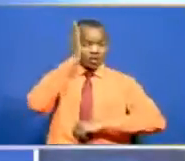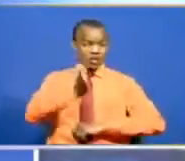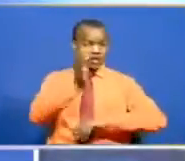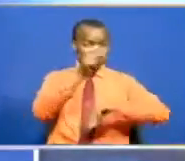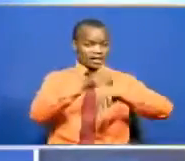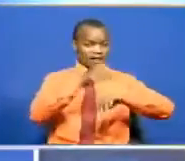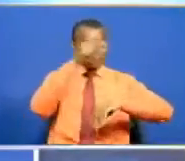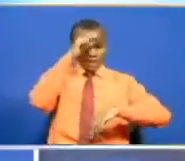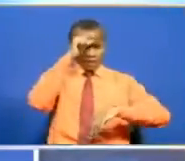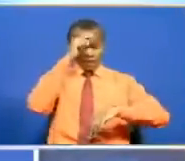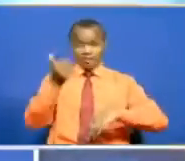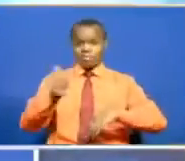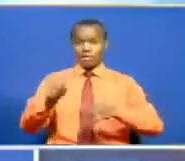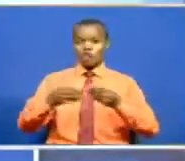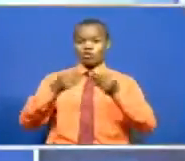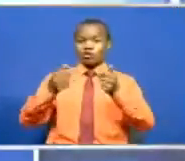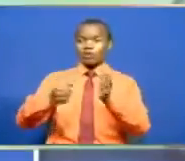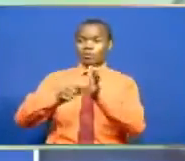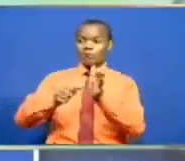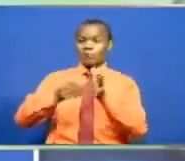kukosa kushughulikia malalamishi yao.